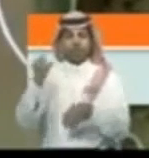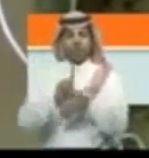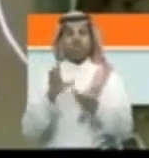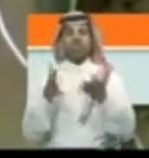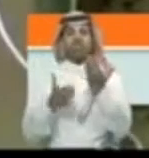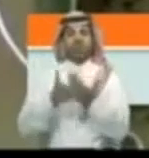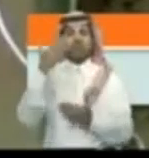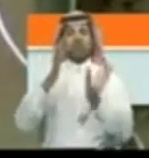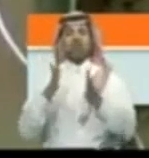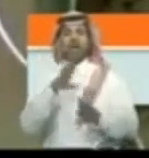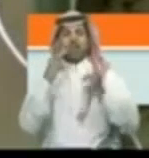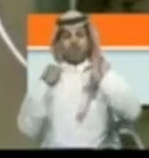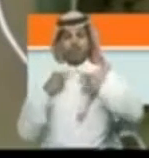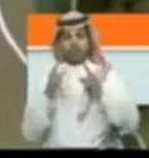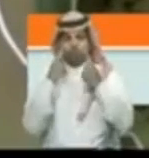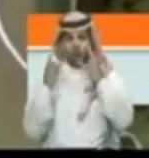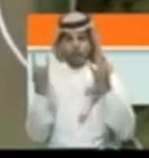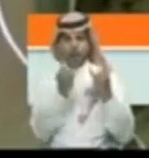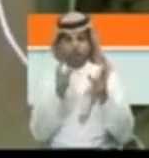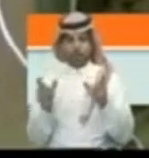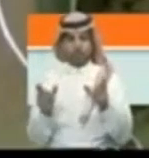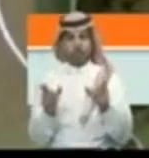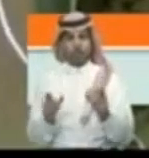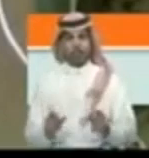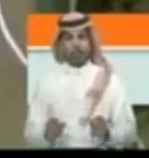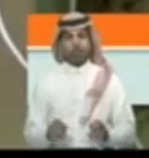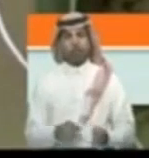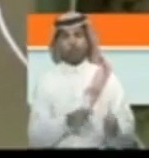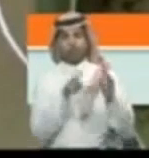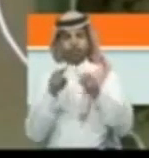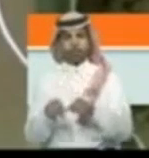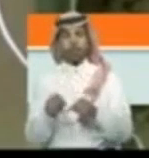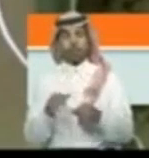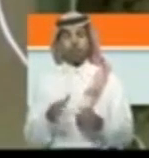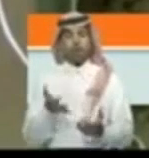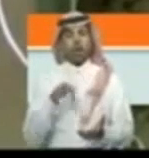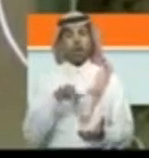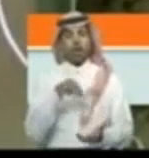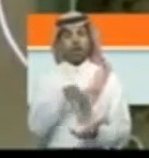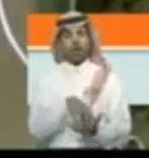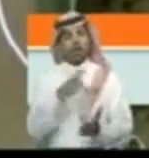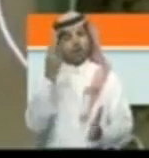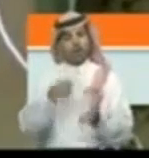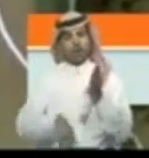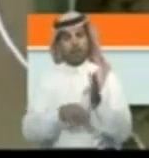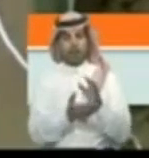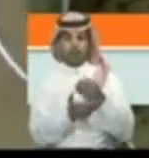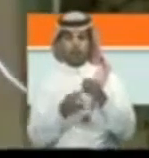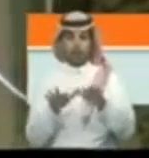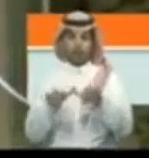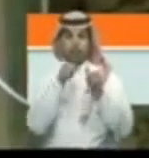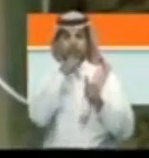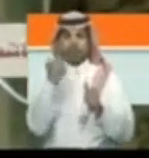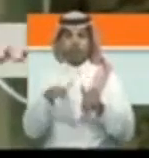لجهاز الأمن والمخابرات الوطني. كان لا زال بالخدمة فكان القرار بإعفائه